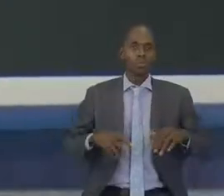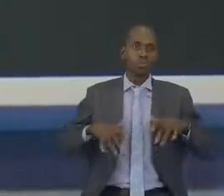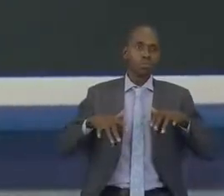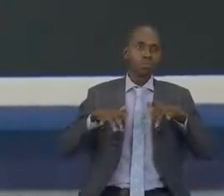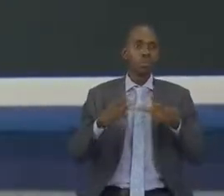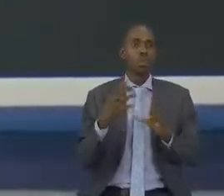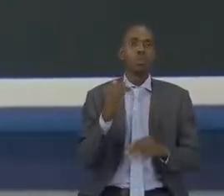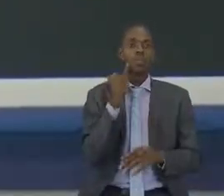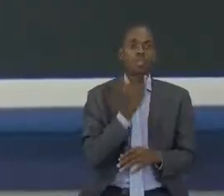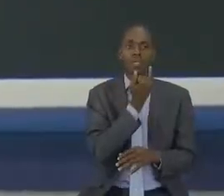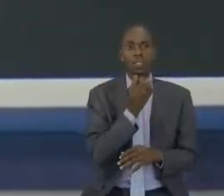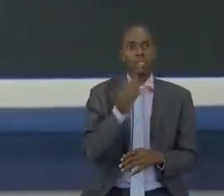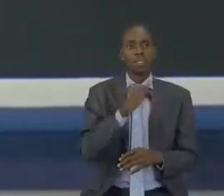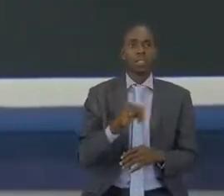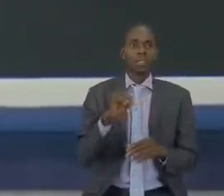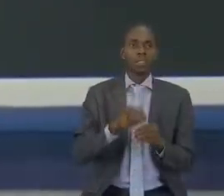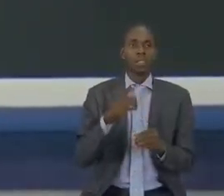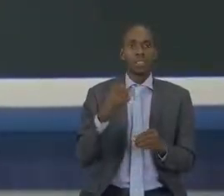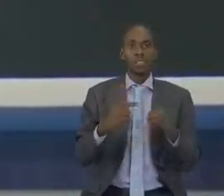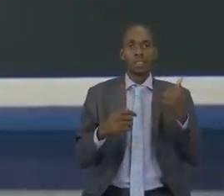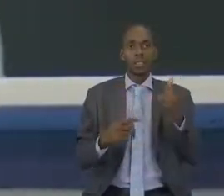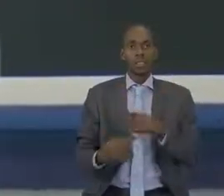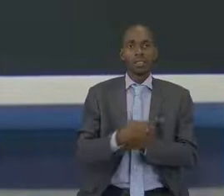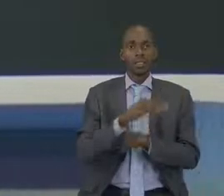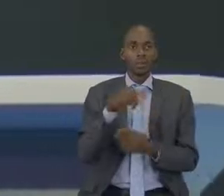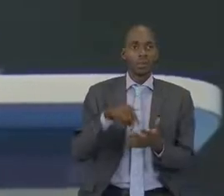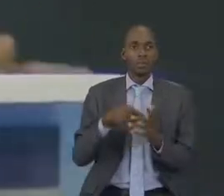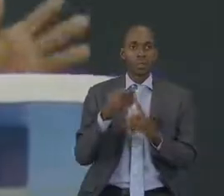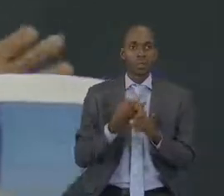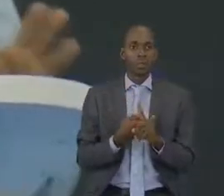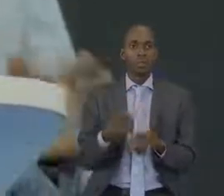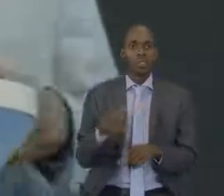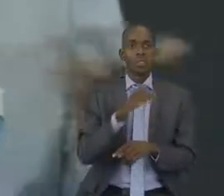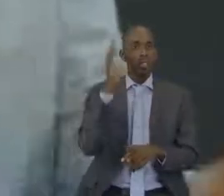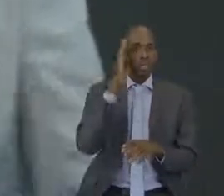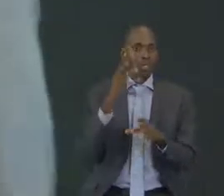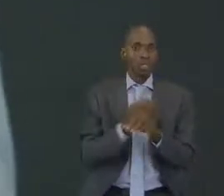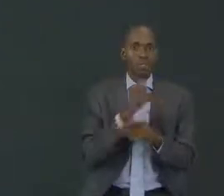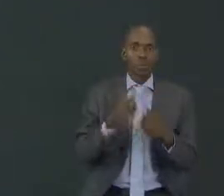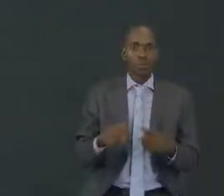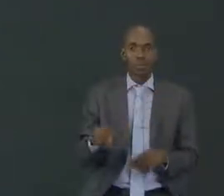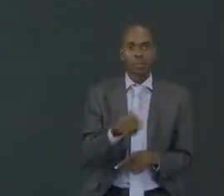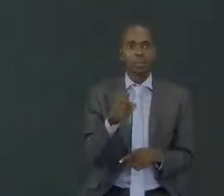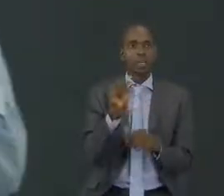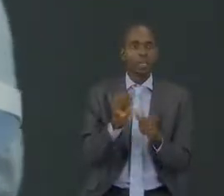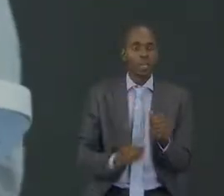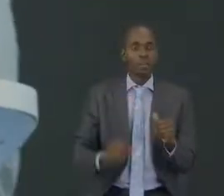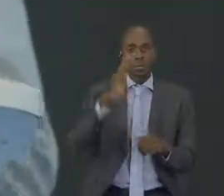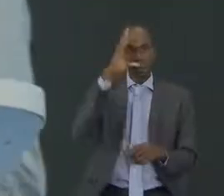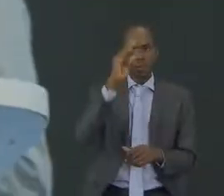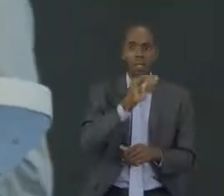dites, le dixième jour de ce mois, on prendra un agneau pour chaque